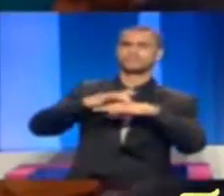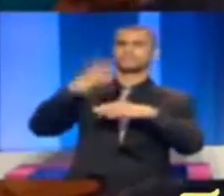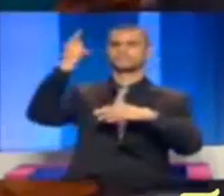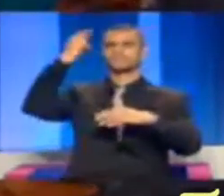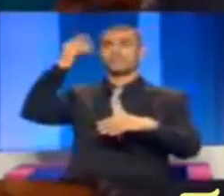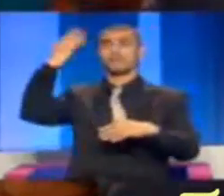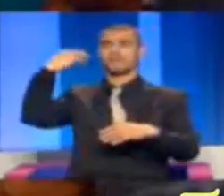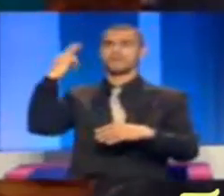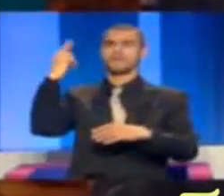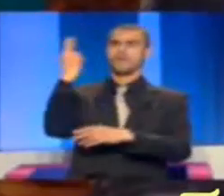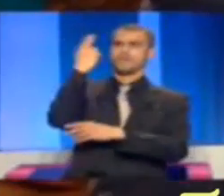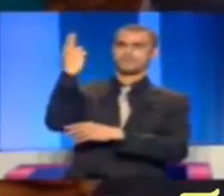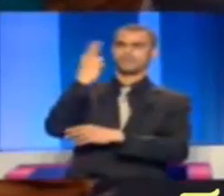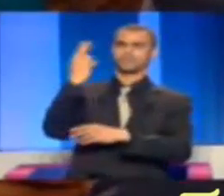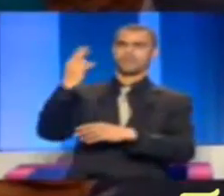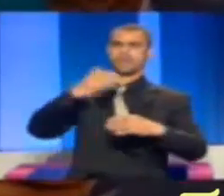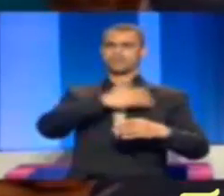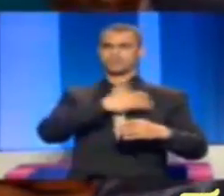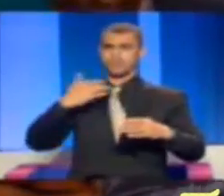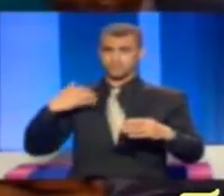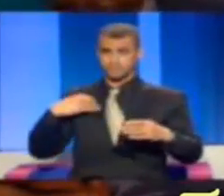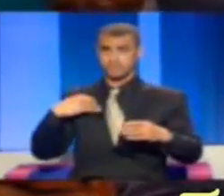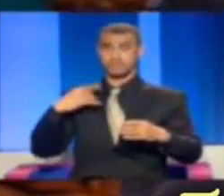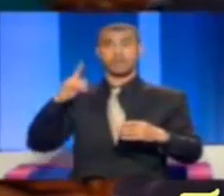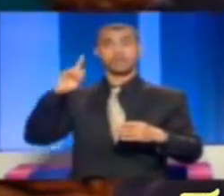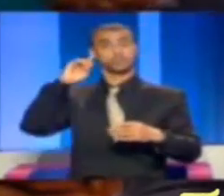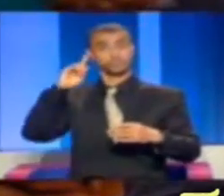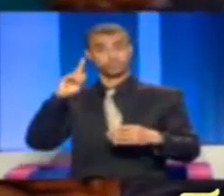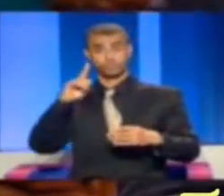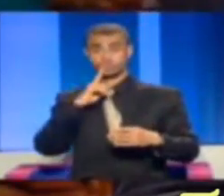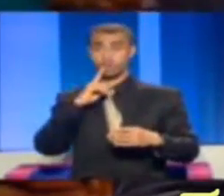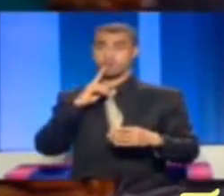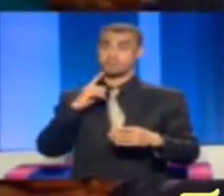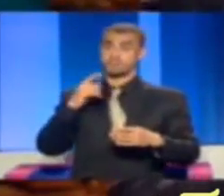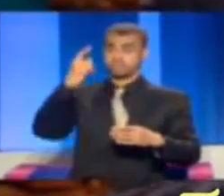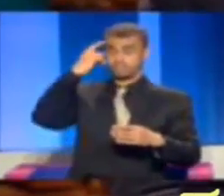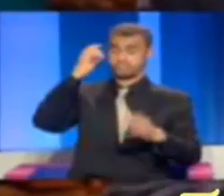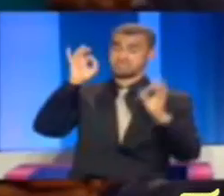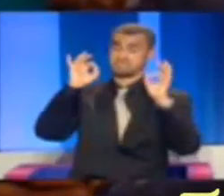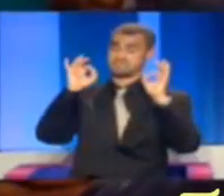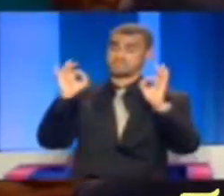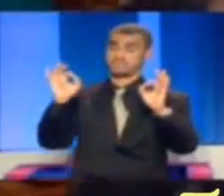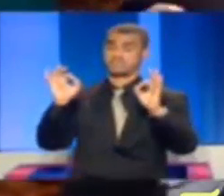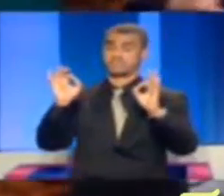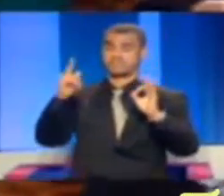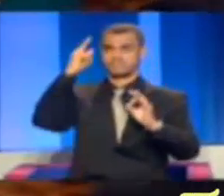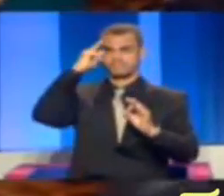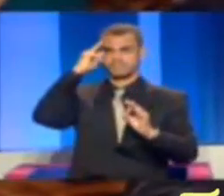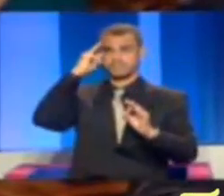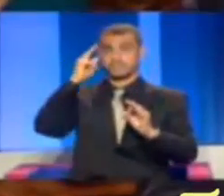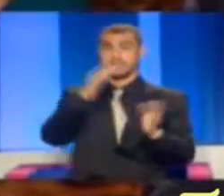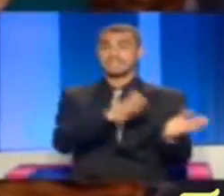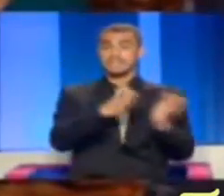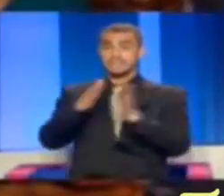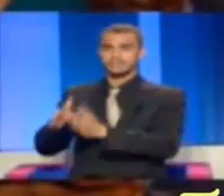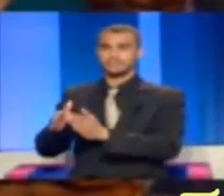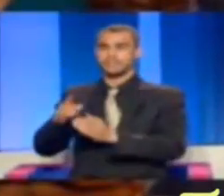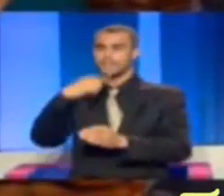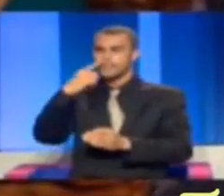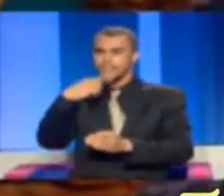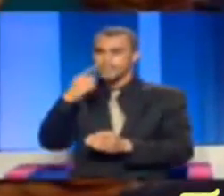ماهل انكرار وغيرها، اللي كان ربما لهم فضل كبير في ربما في تحطيم هذه الاطروحه. لكن انا بغيت نرجع لنعمه الكلام اللي